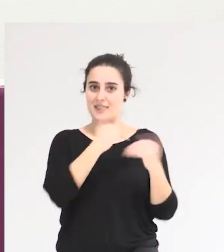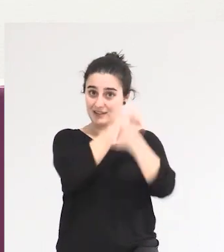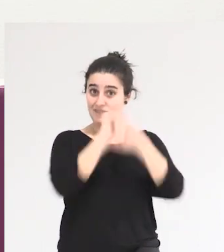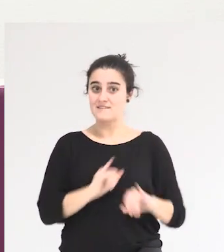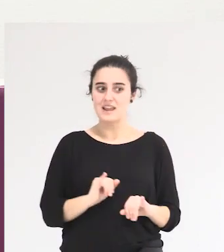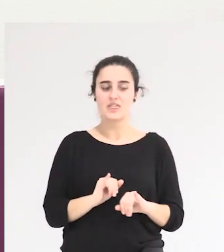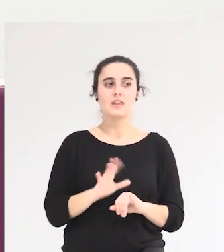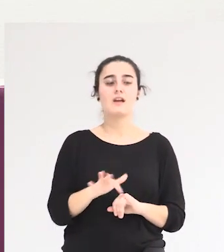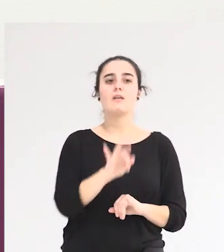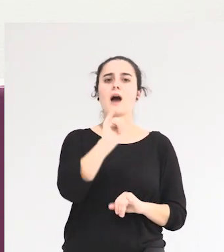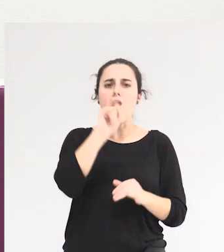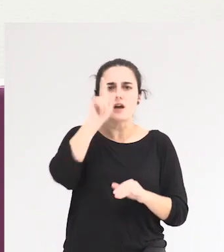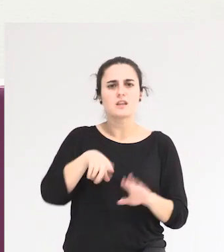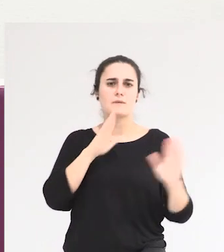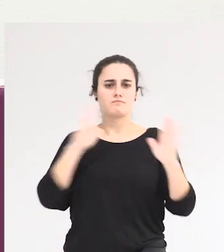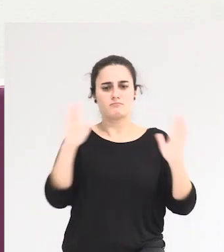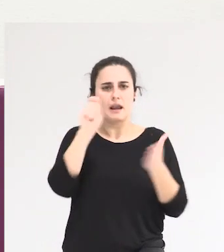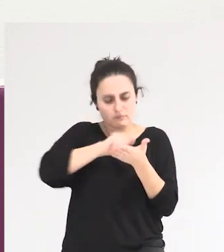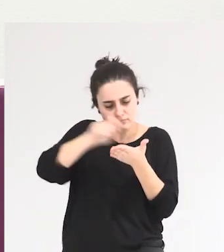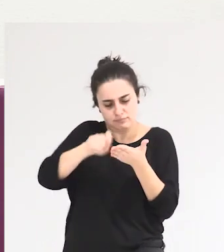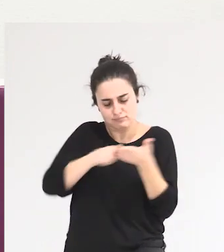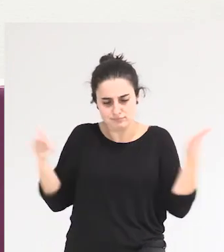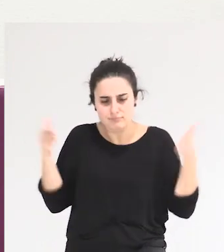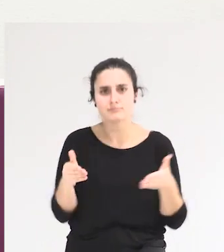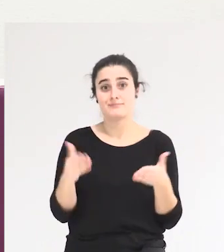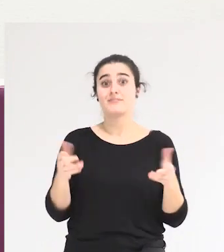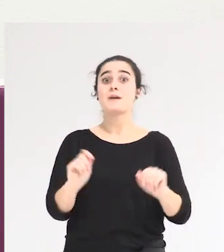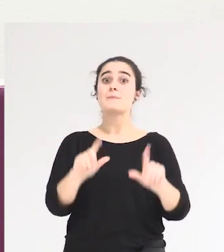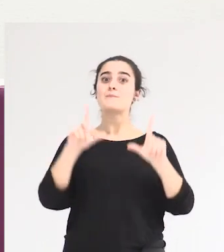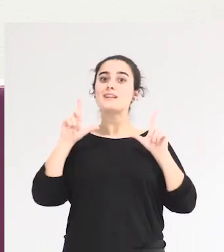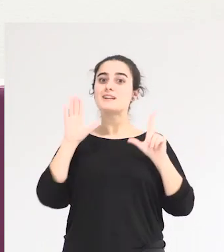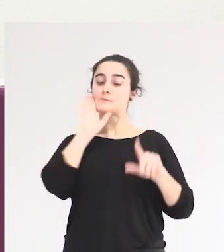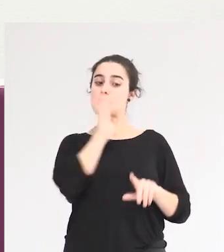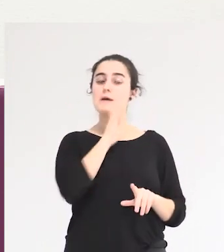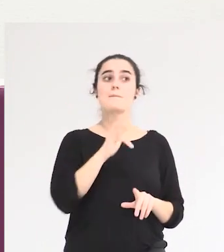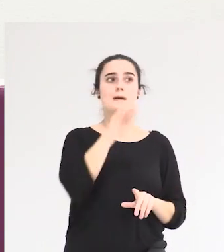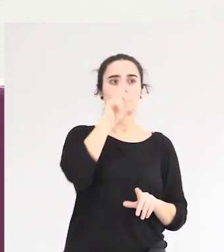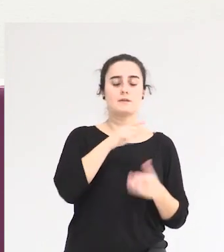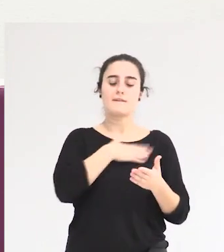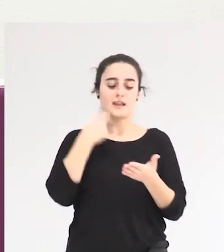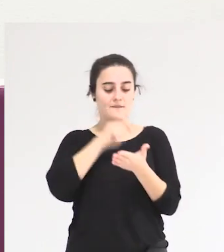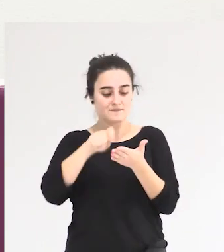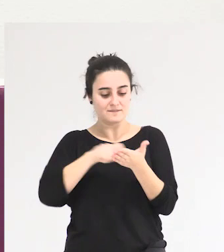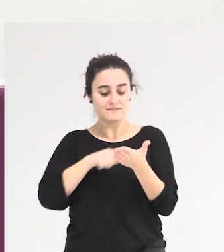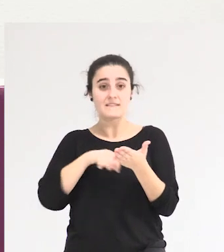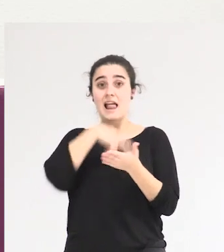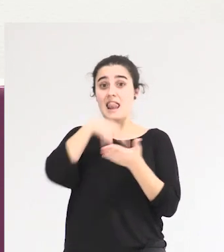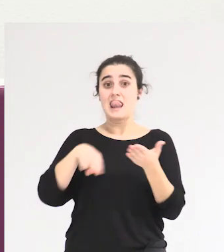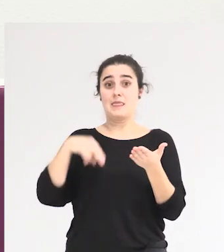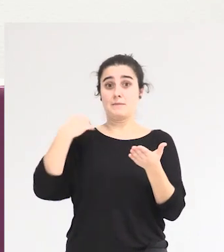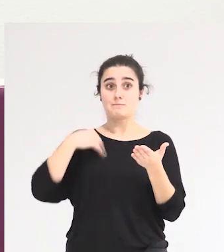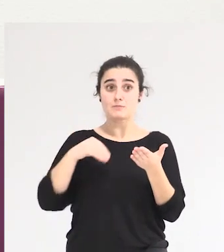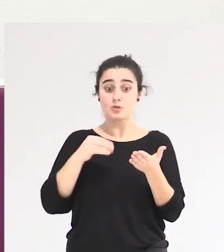duena denbora idazteko, ez? Eta hau, protagonista nola ama den eta idatzi nahi duen irakurtzen du Silvia Plazek, ume